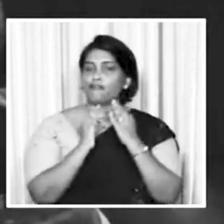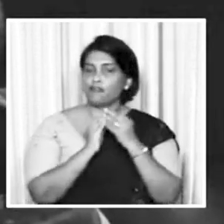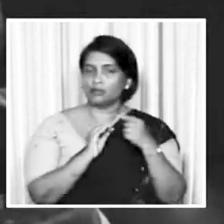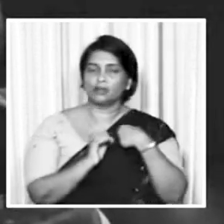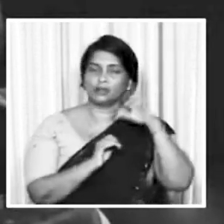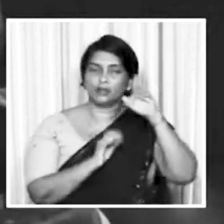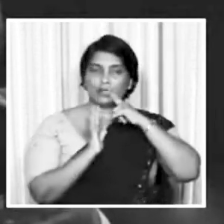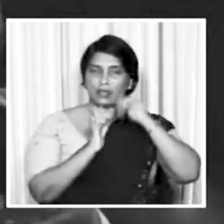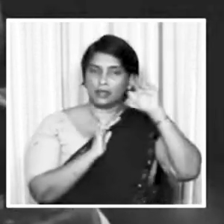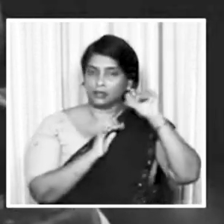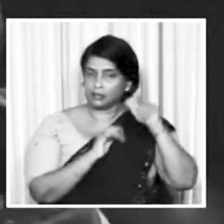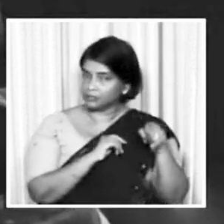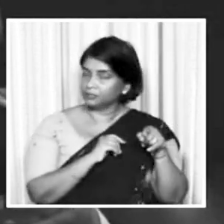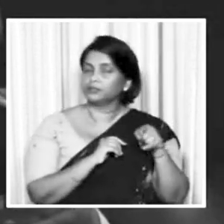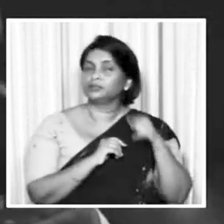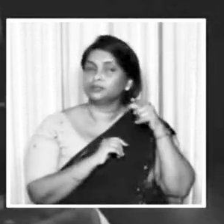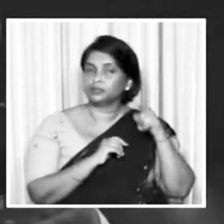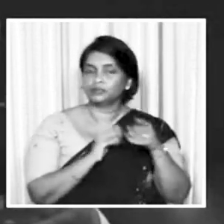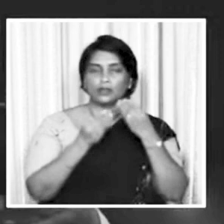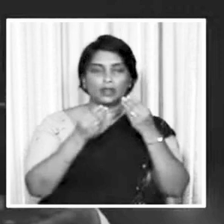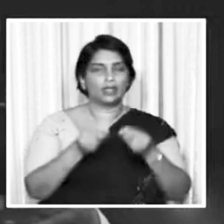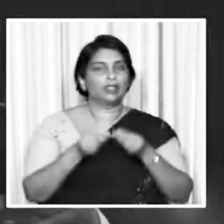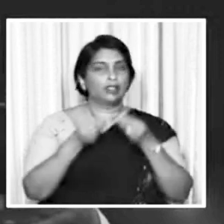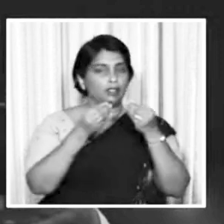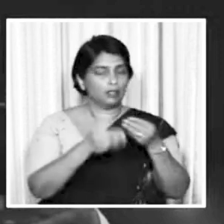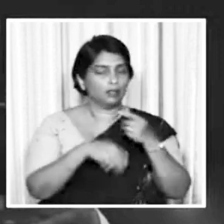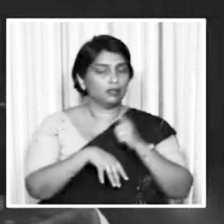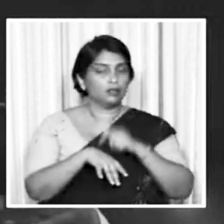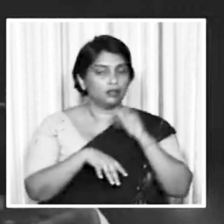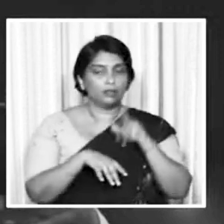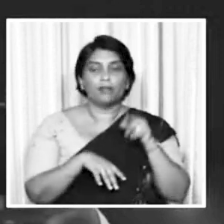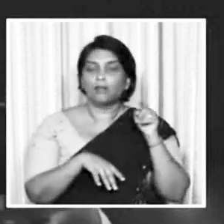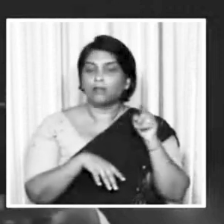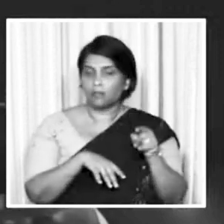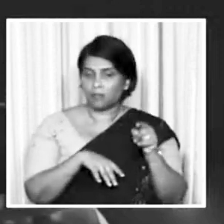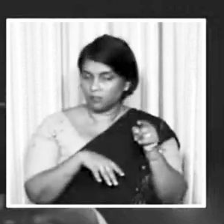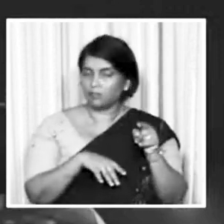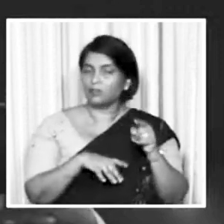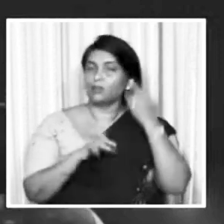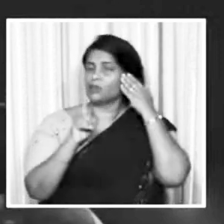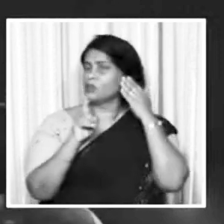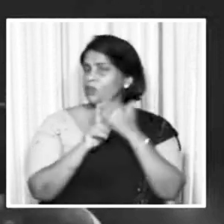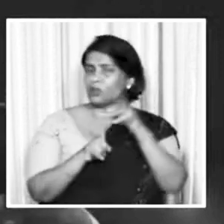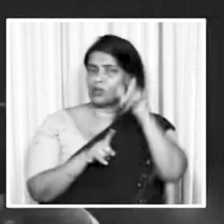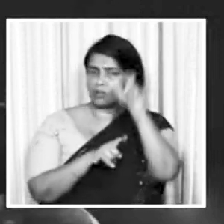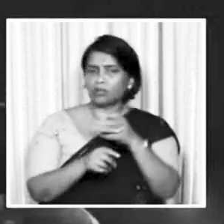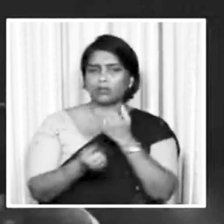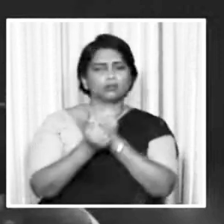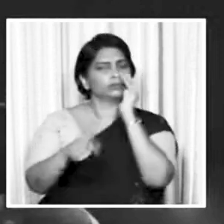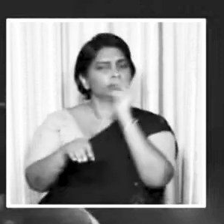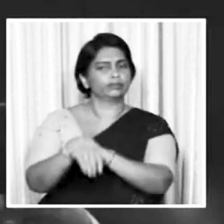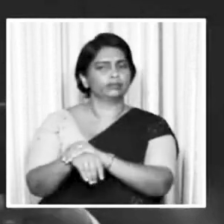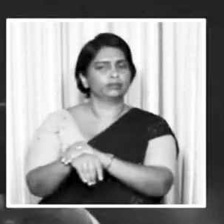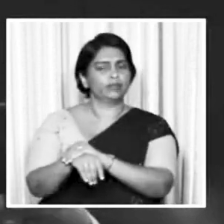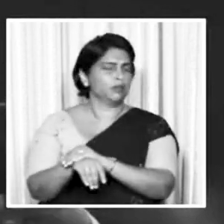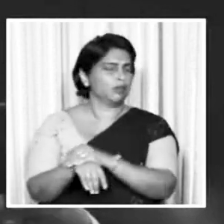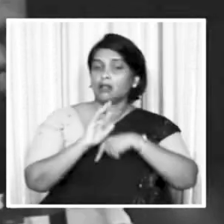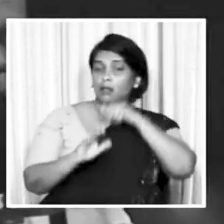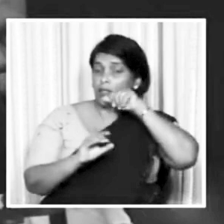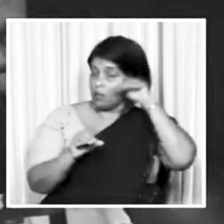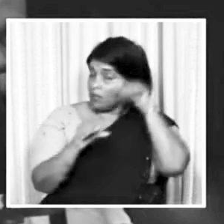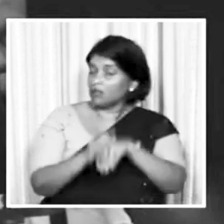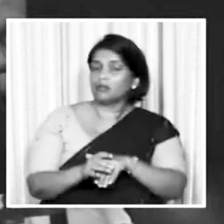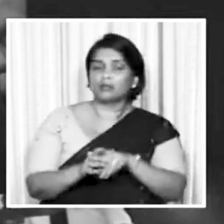முனைந்த பொழுது அவர்களை கைது செய்வதென்றால், அந்த ஏற்பாட்டை மேற்கொண்டவர்களை கைது செய்வதென்றால், இந்த நாட்டினுடைய ஜனநாயகம்